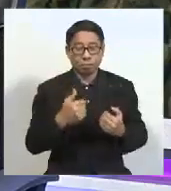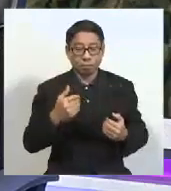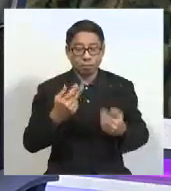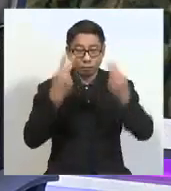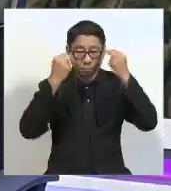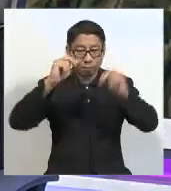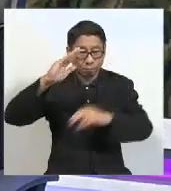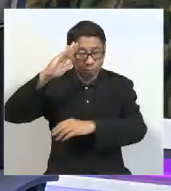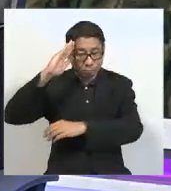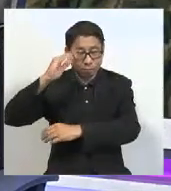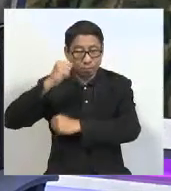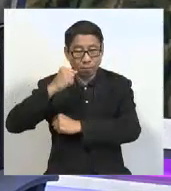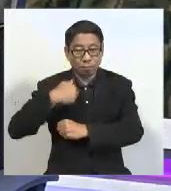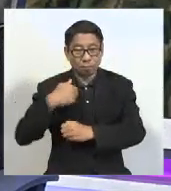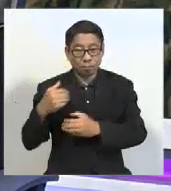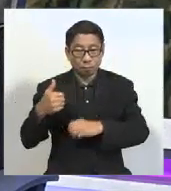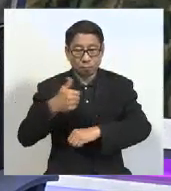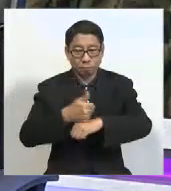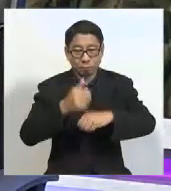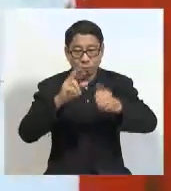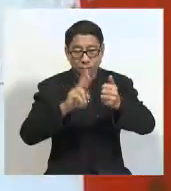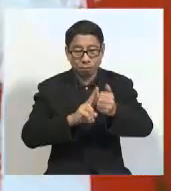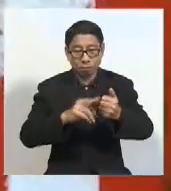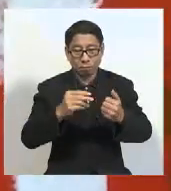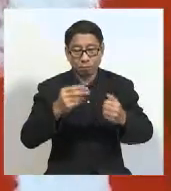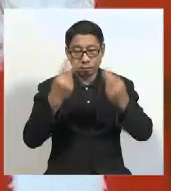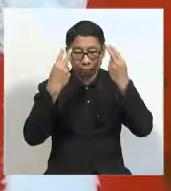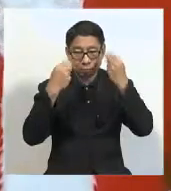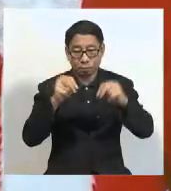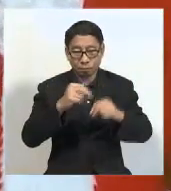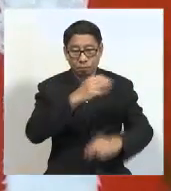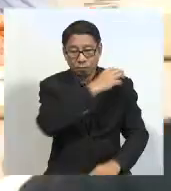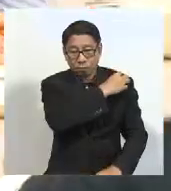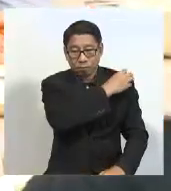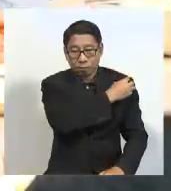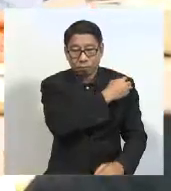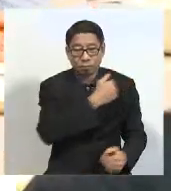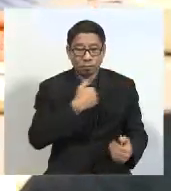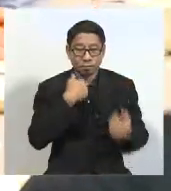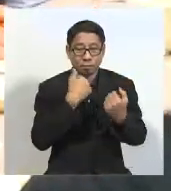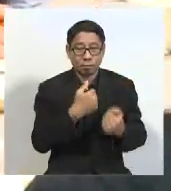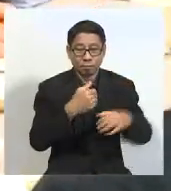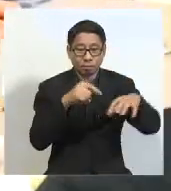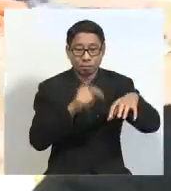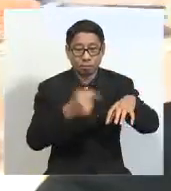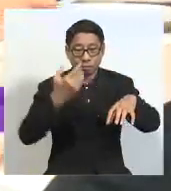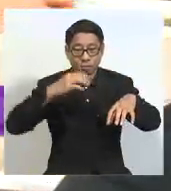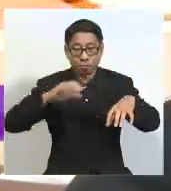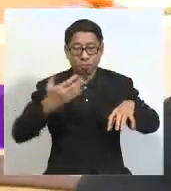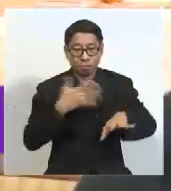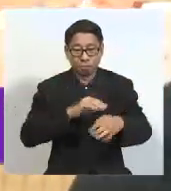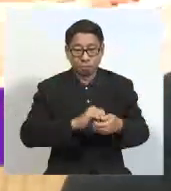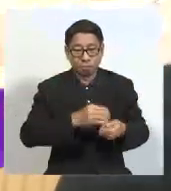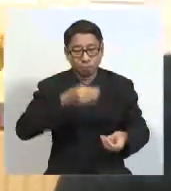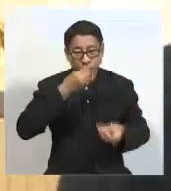พลเอกประยุทธ์จันทร์โอชานายกรัฐมนตรีนะคะก็นำทีมรองนายกรัฐมนตรีพร้อมด้วยข้าราชการระดับสูงที่ทำเนียบรัฐบาลนะคะร่วมรับ